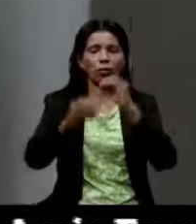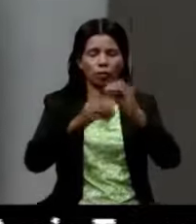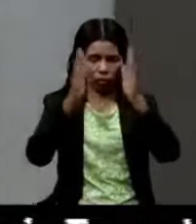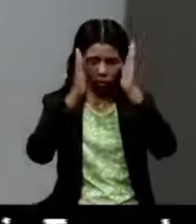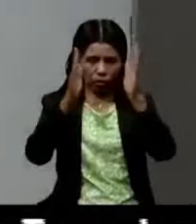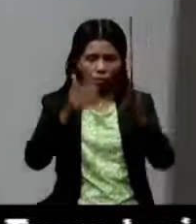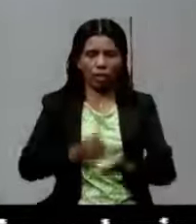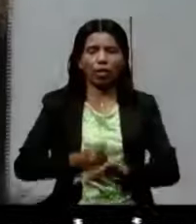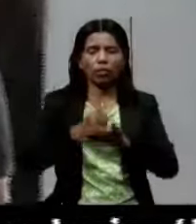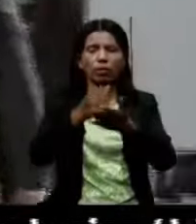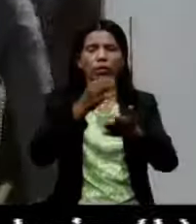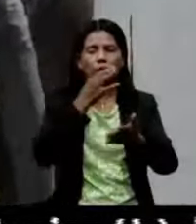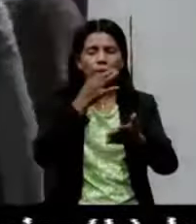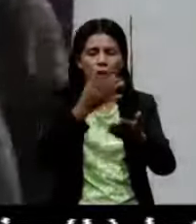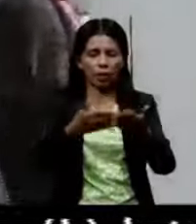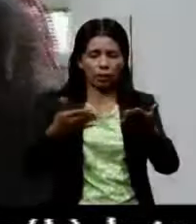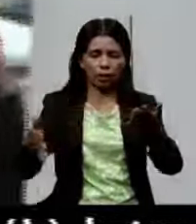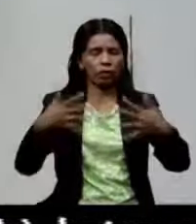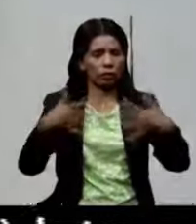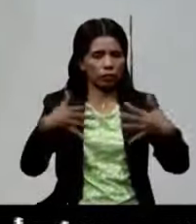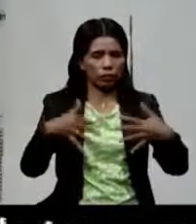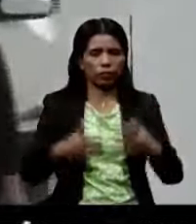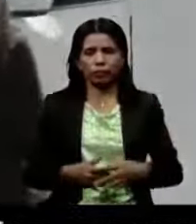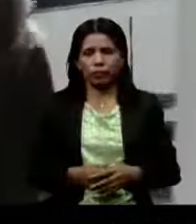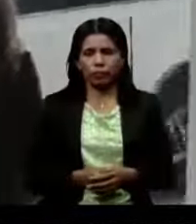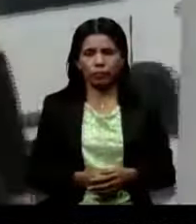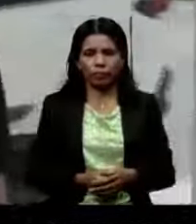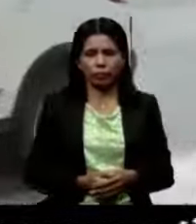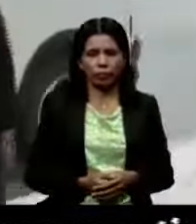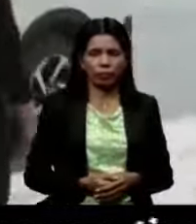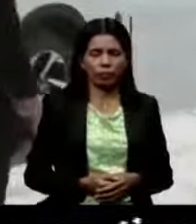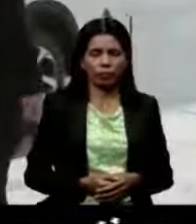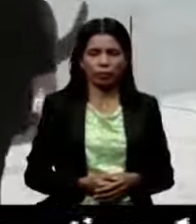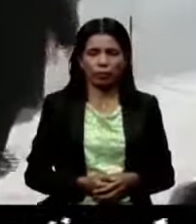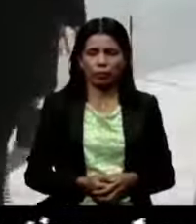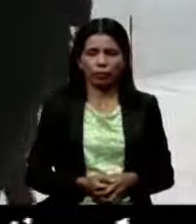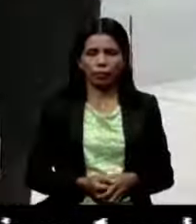apoio humanitária no material funu. Santina de Jesus, Marito da Costa, GMN.